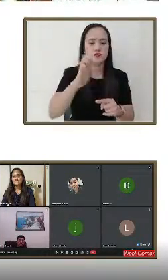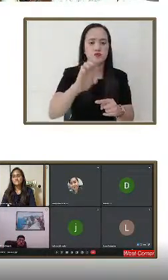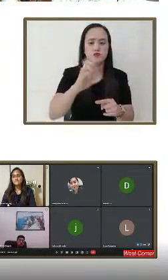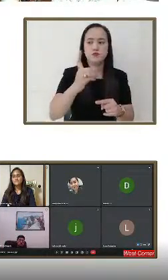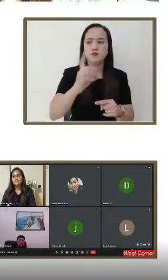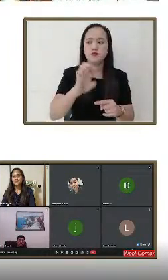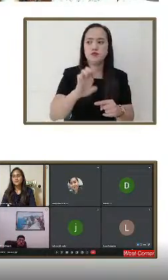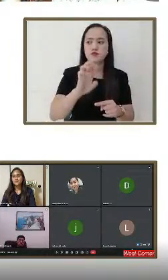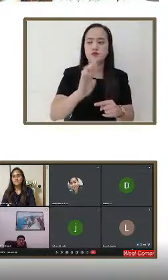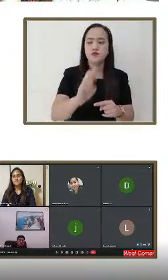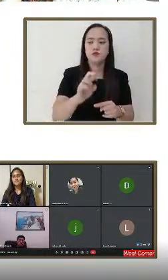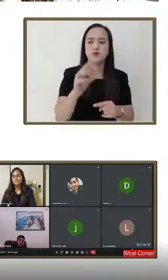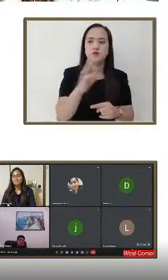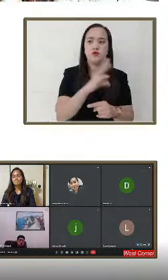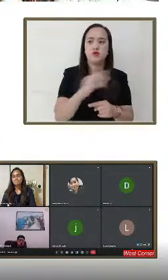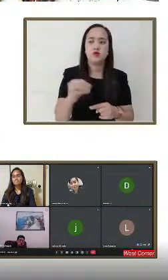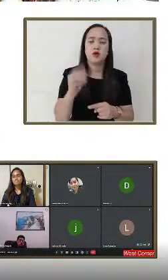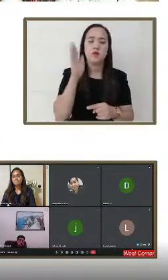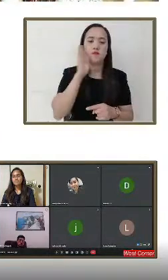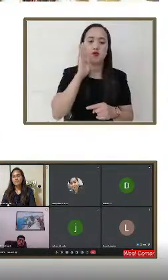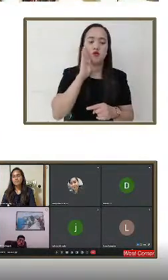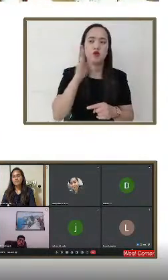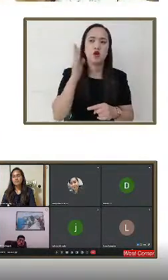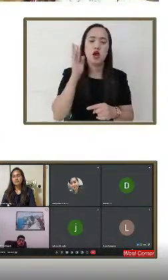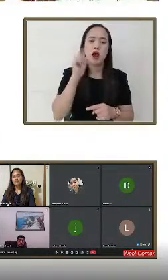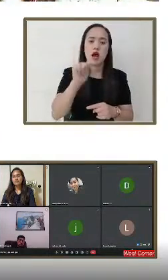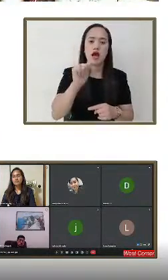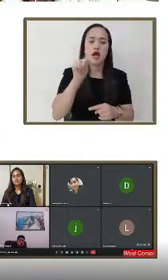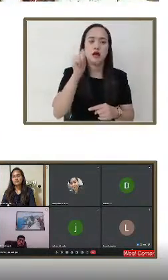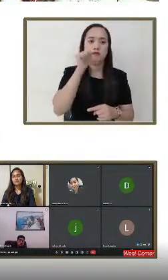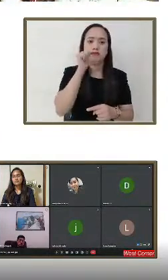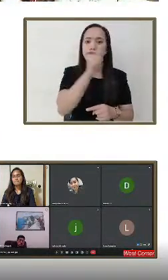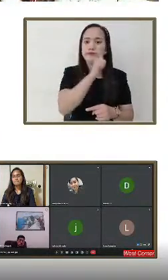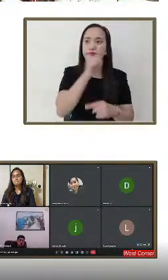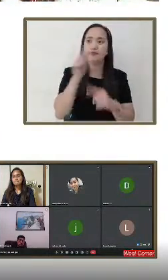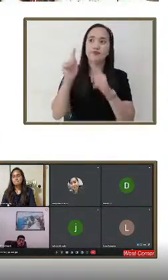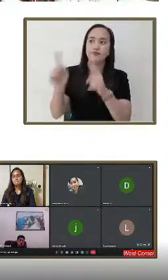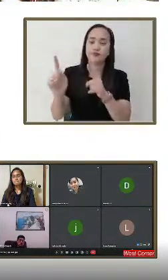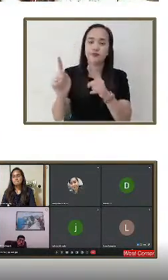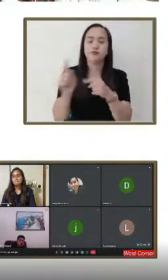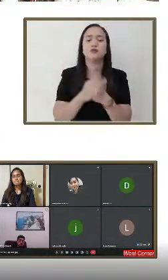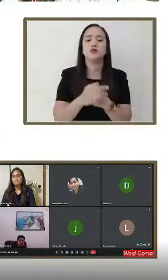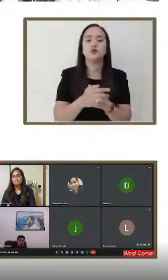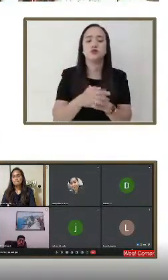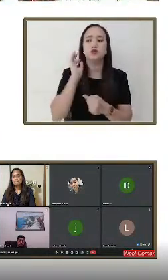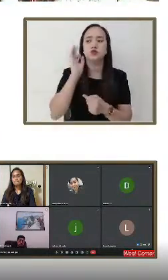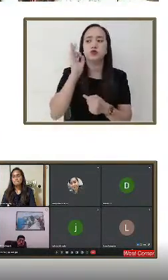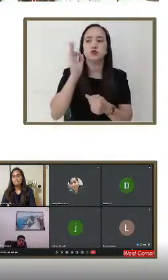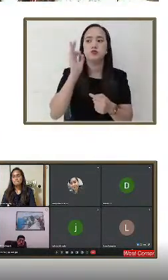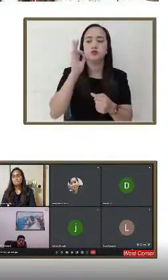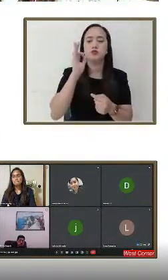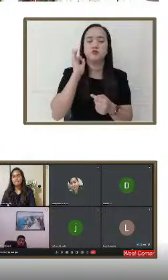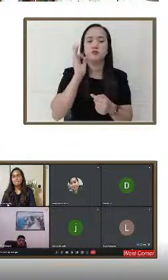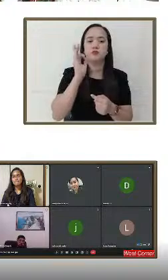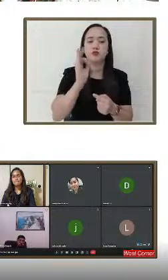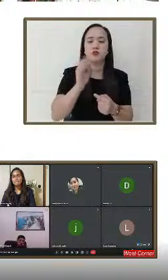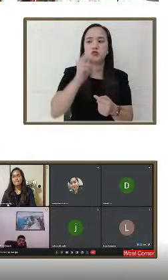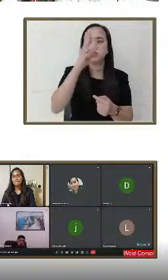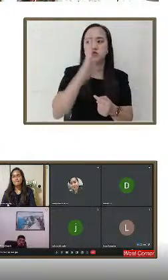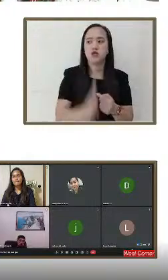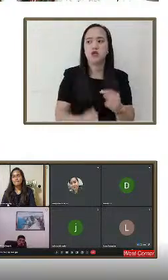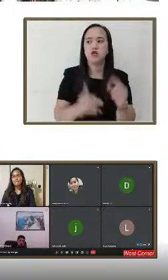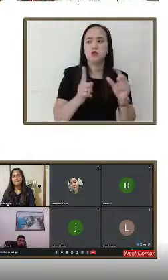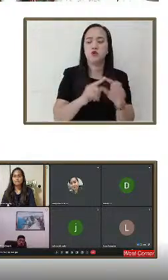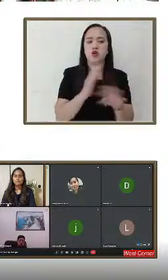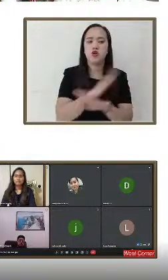Brother Archie. Siya naman po ang pupunta po doon. And the rest of the students, okay? Are you listening? Huwag niyo